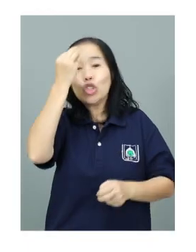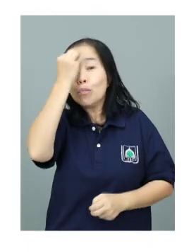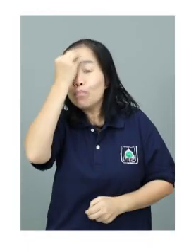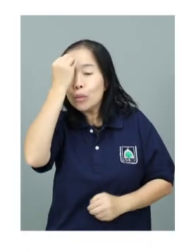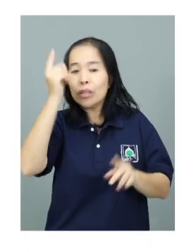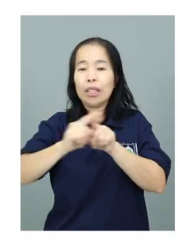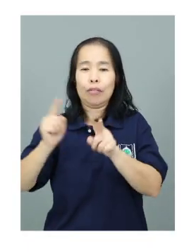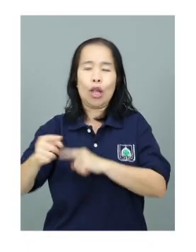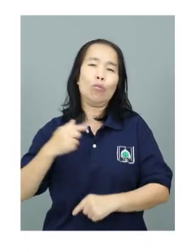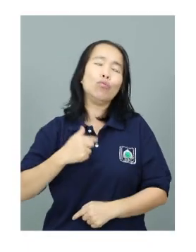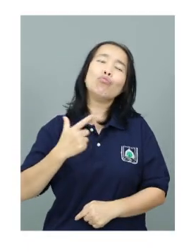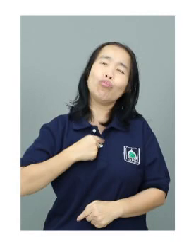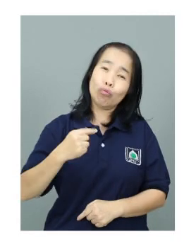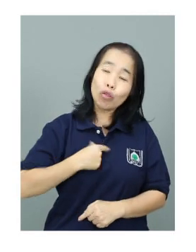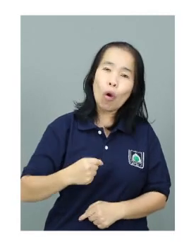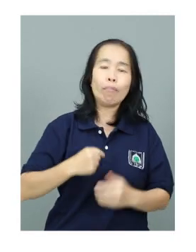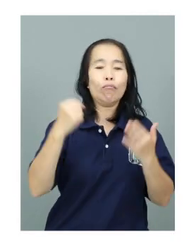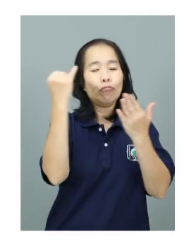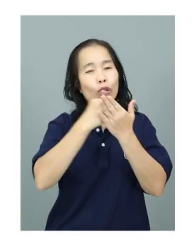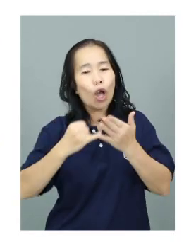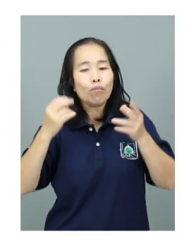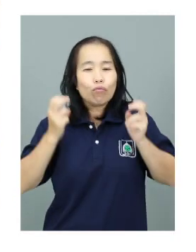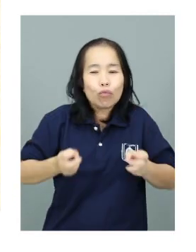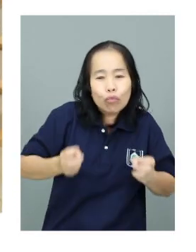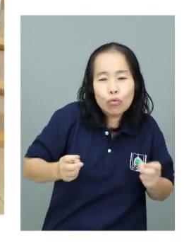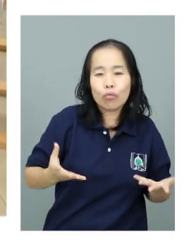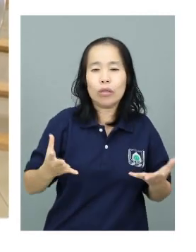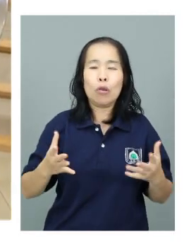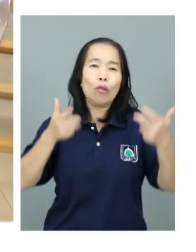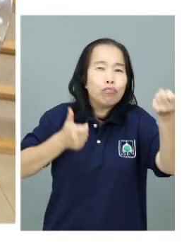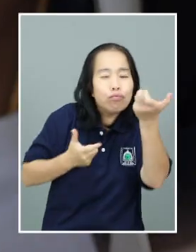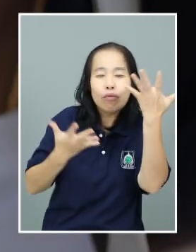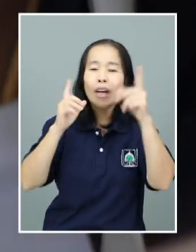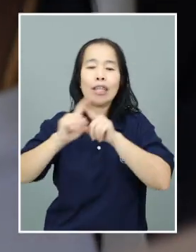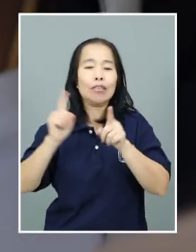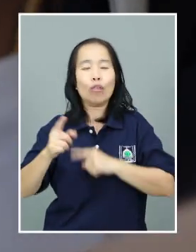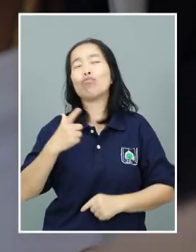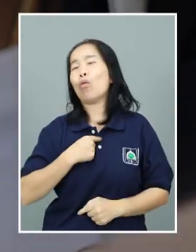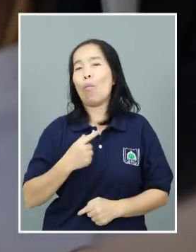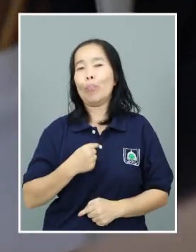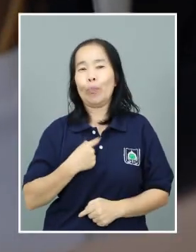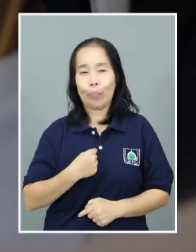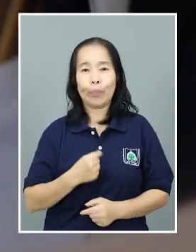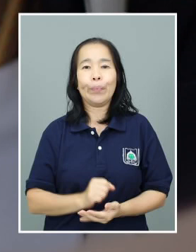ราะหนูชอบวาดรูปเป็นพวกการ์ตูนคอมิกด้วยชอบมังงะด้วย